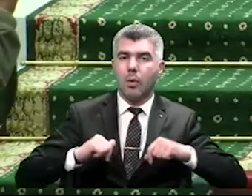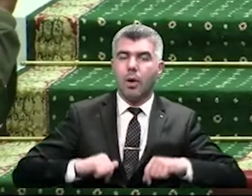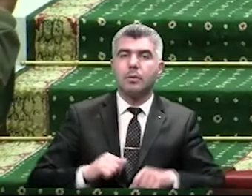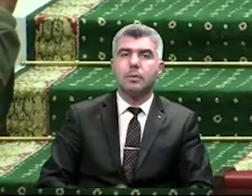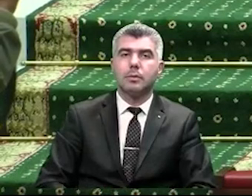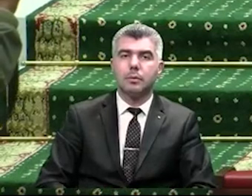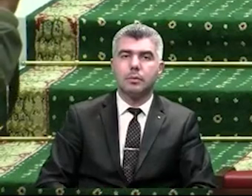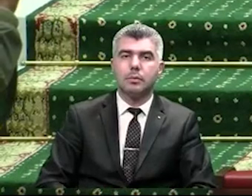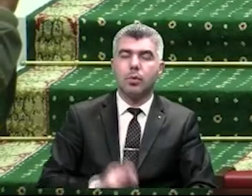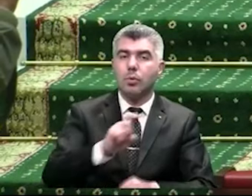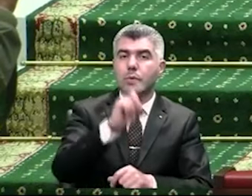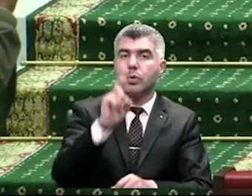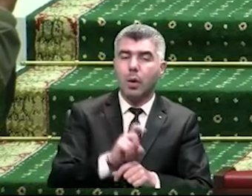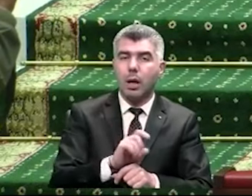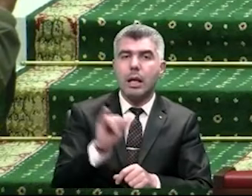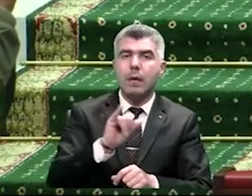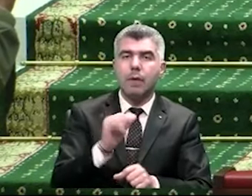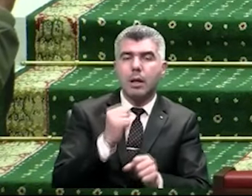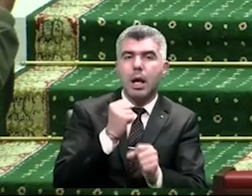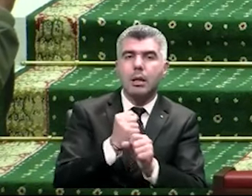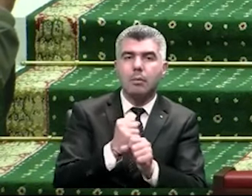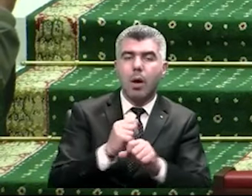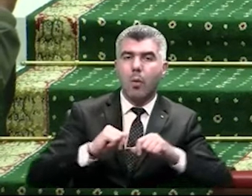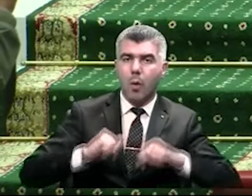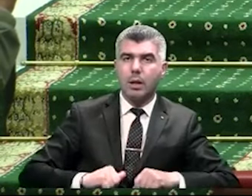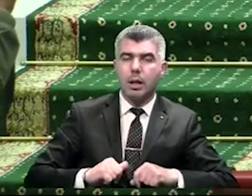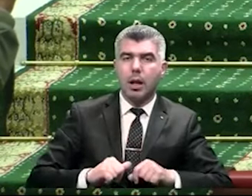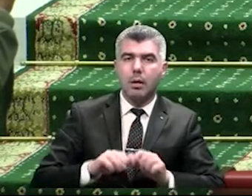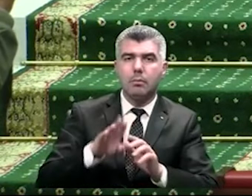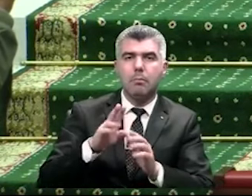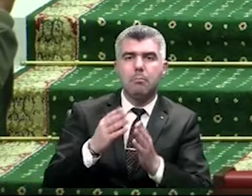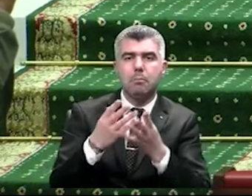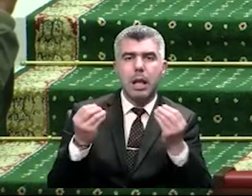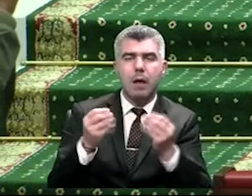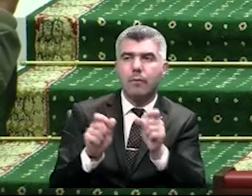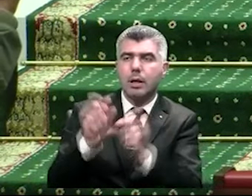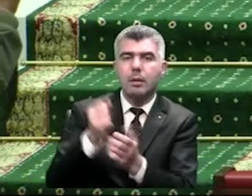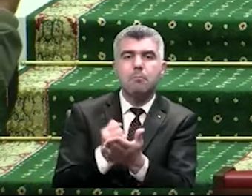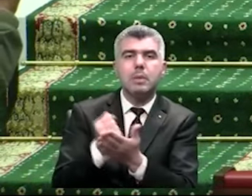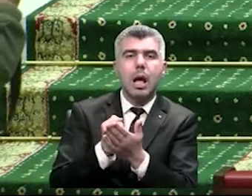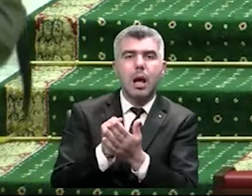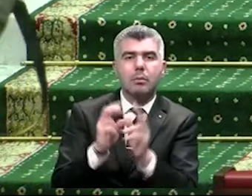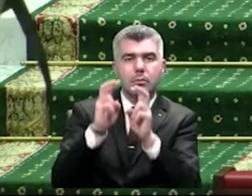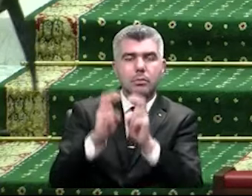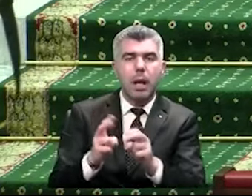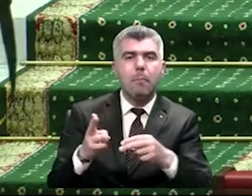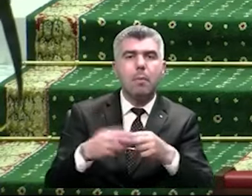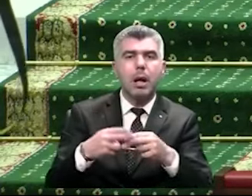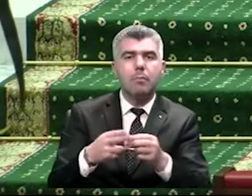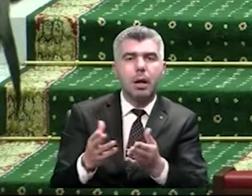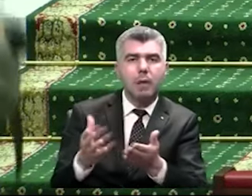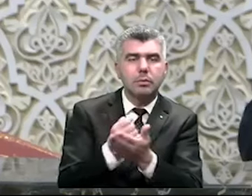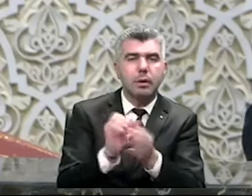محترم نسائلكم كيف ستعمل الوزاره على حل مشكله نسبه الرسوب المرتفعه في الامتحان النظري الخاص بنيل رقى